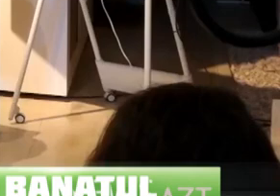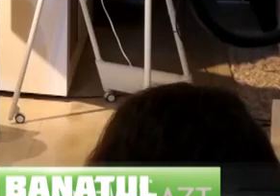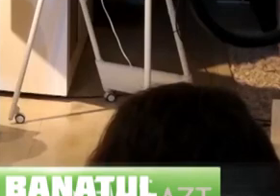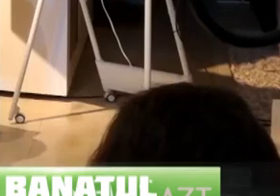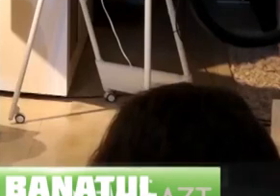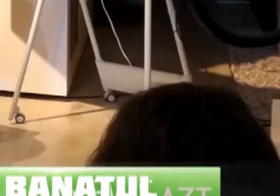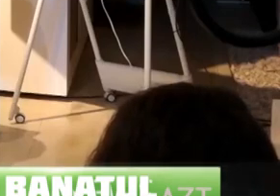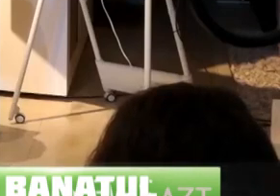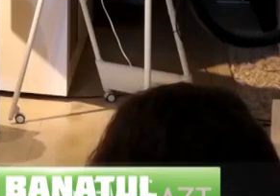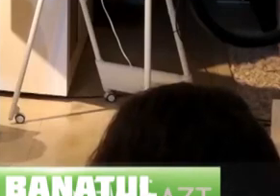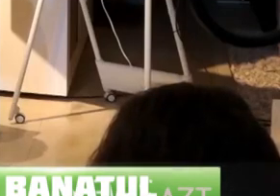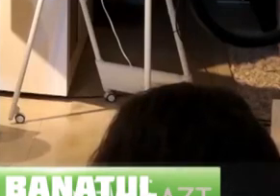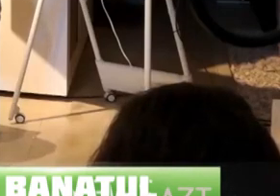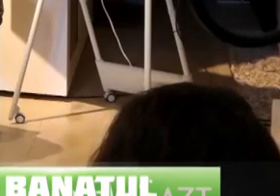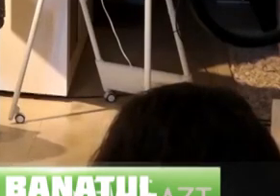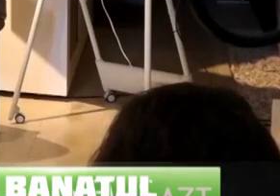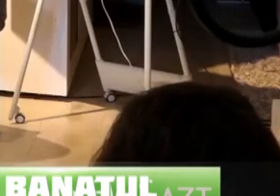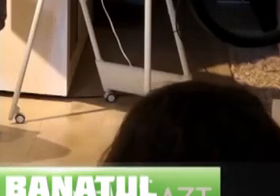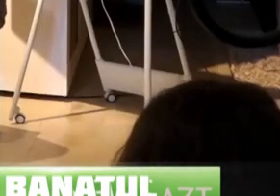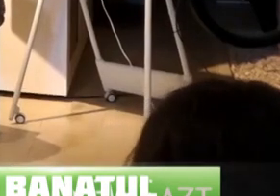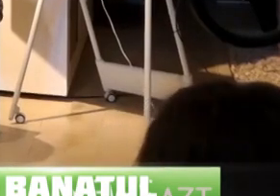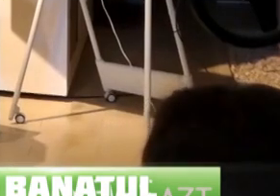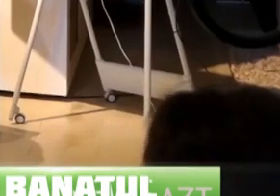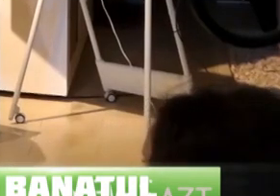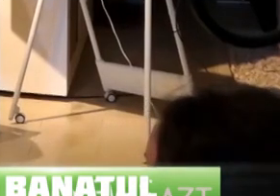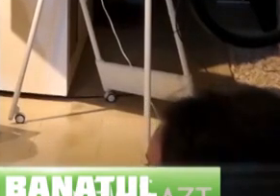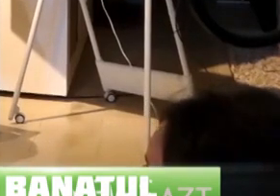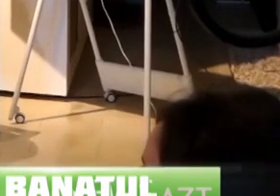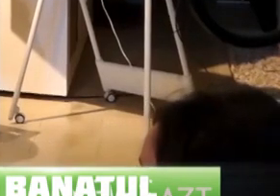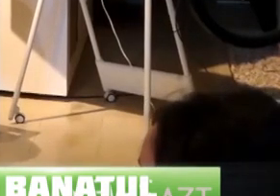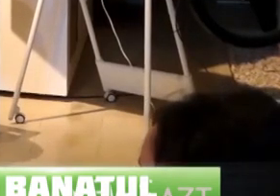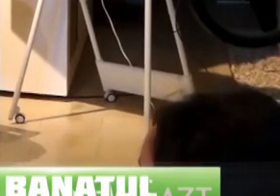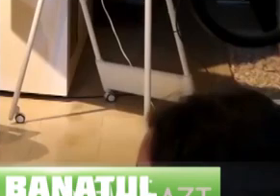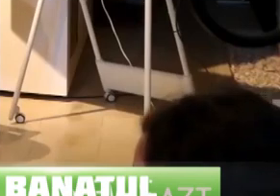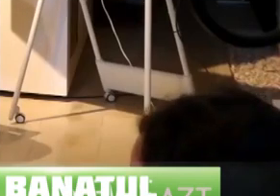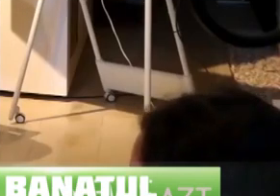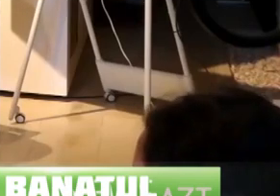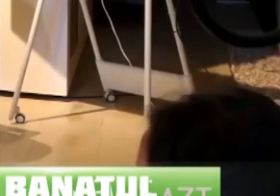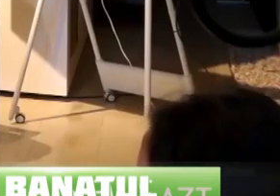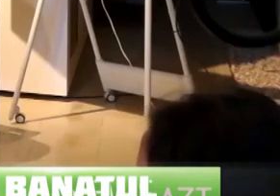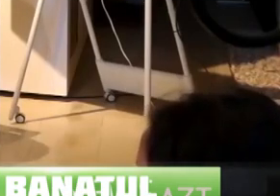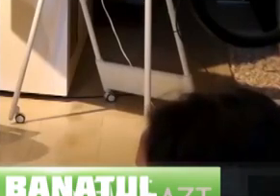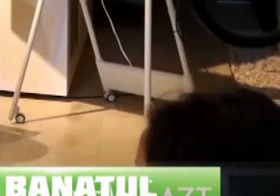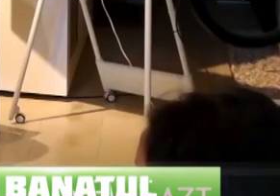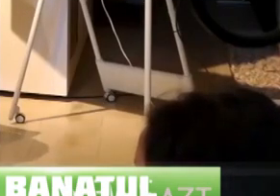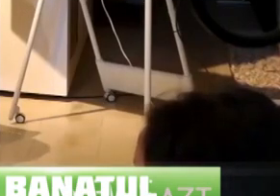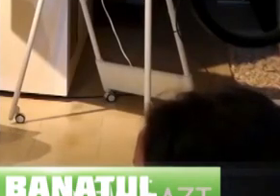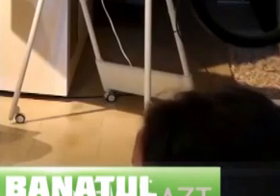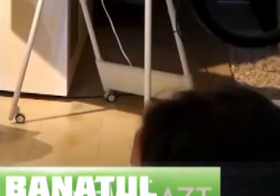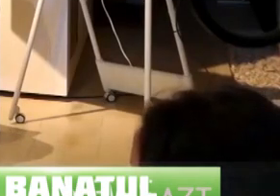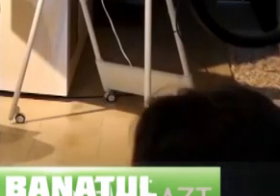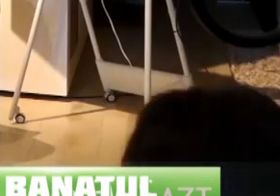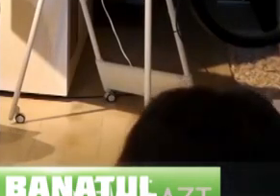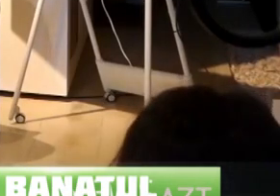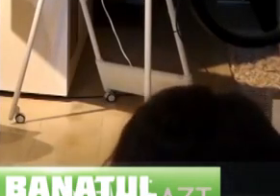suntem cu toții cât de cât așezați sau, mă rog, avem loc în spațiul ăsta relativ micuț, dar în care s-a